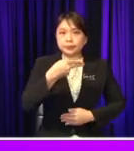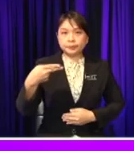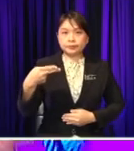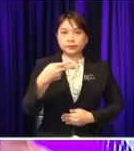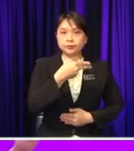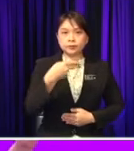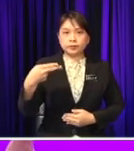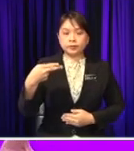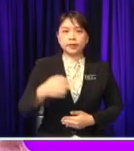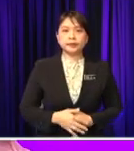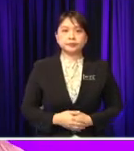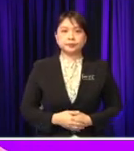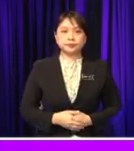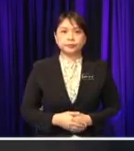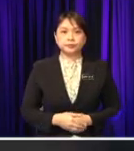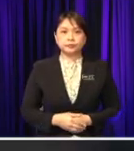kita